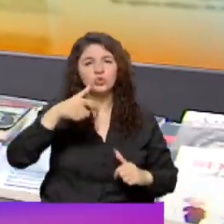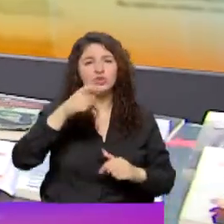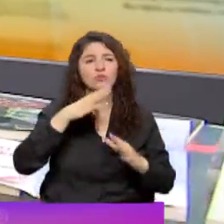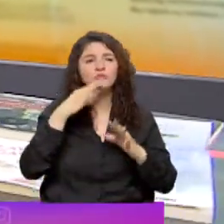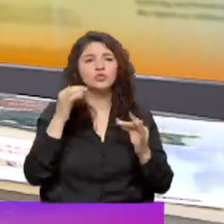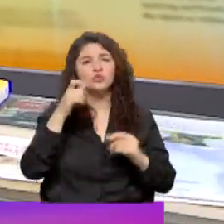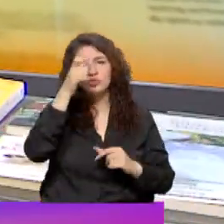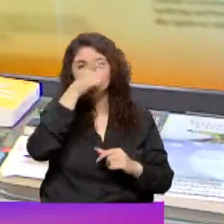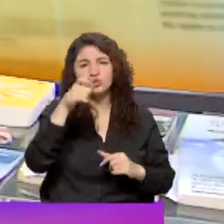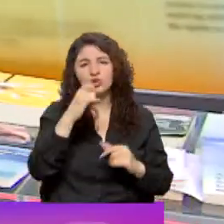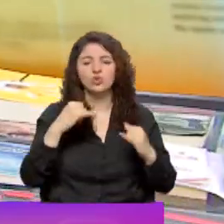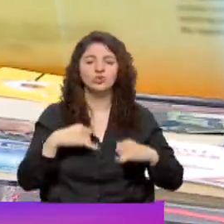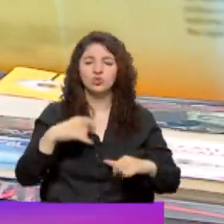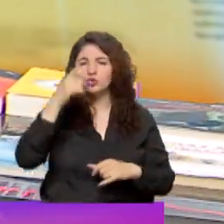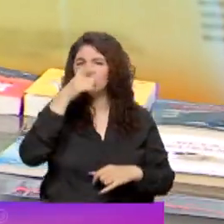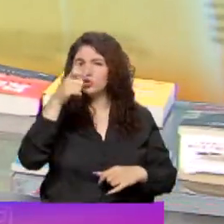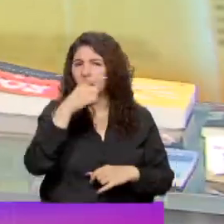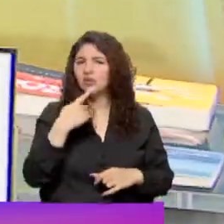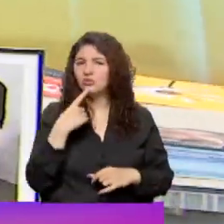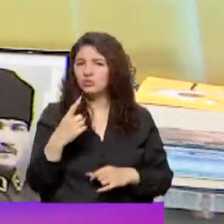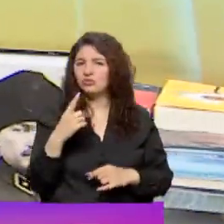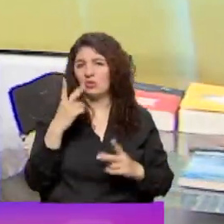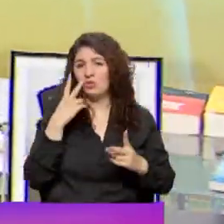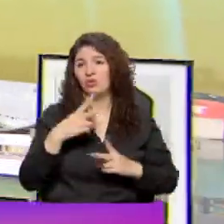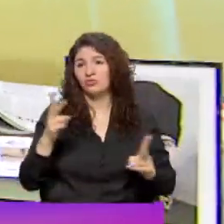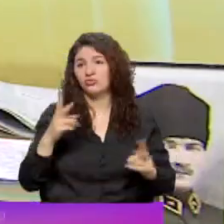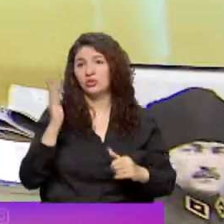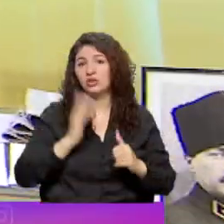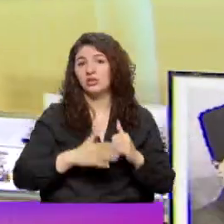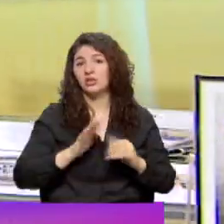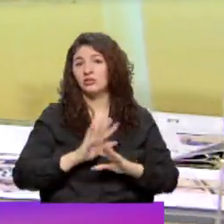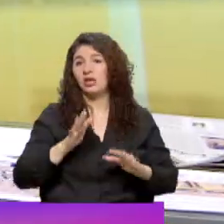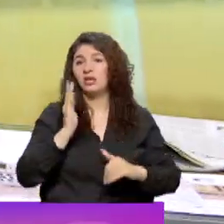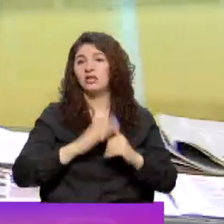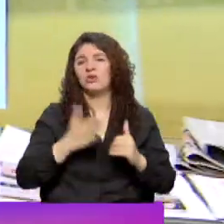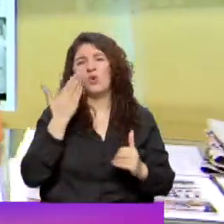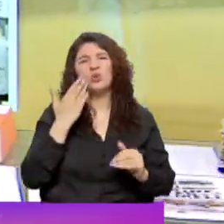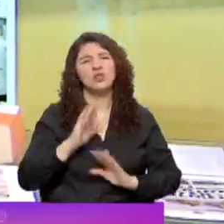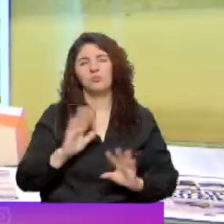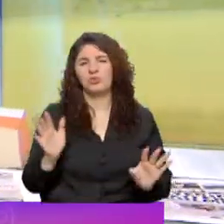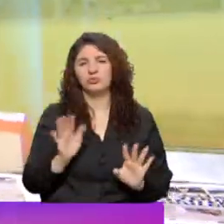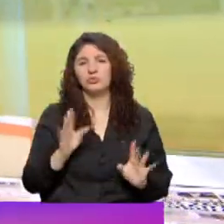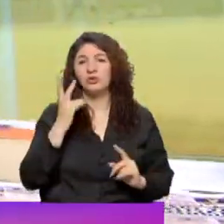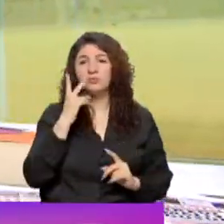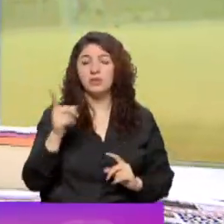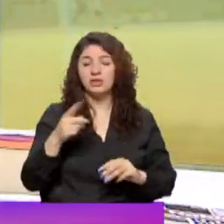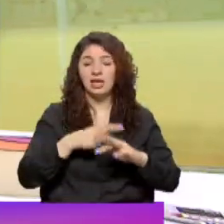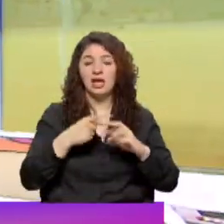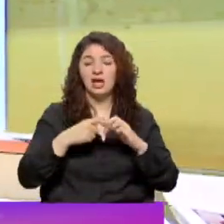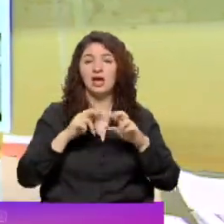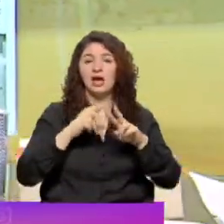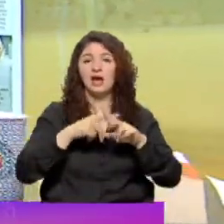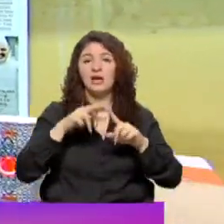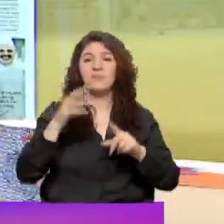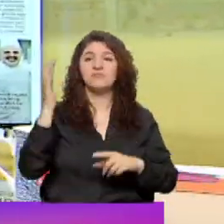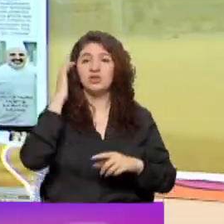mutlu Türkiye huzurlu Türkiye diyoruz ya Özgür yasak değil yasaklardan hoşlanıyoruz bakın Erkan Baş